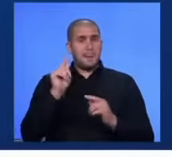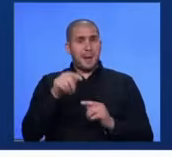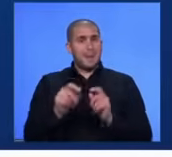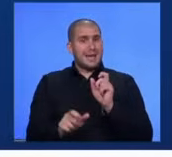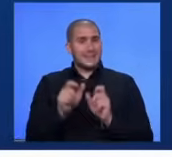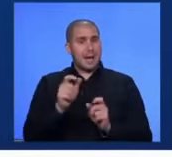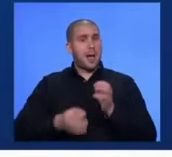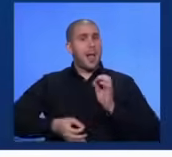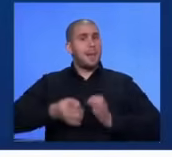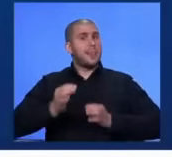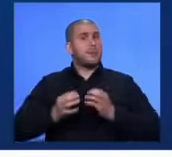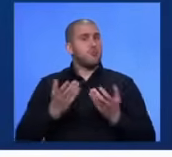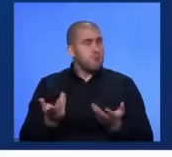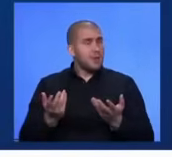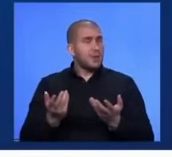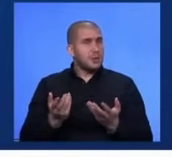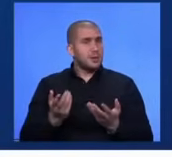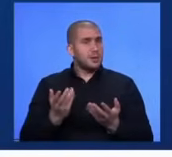לבית המשפט